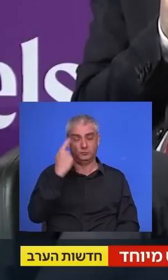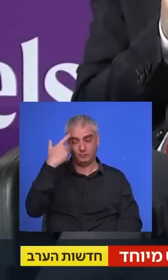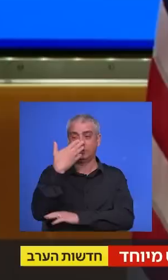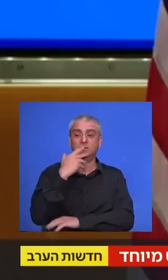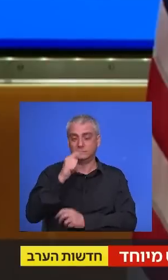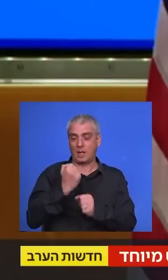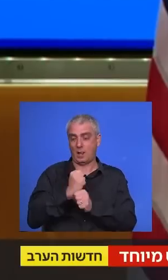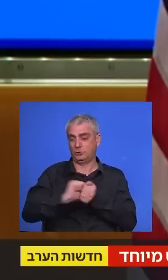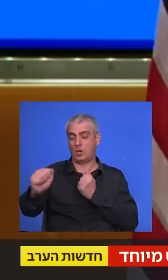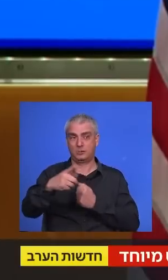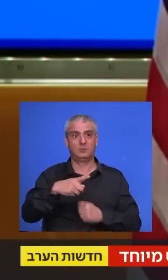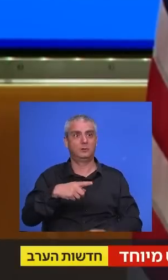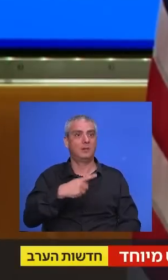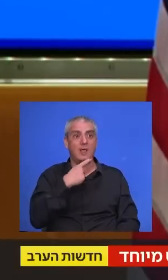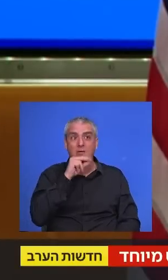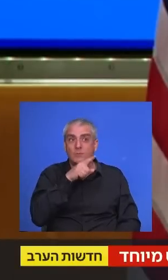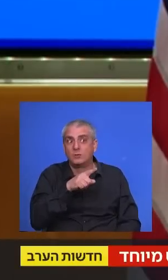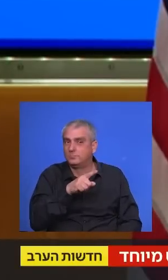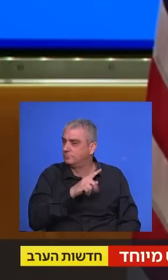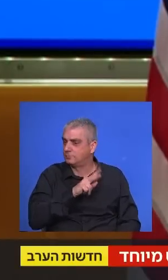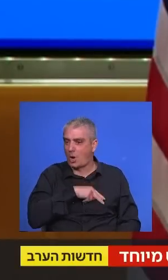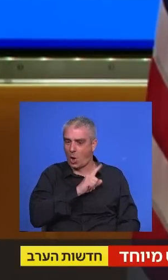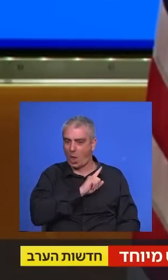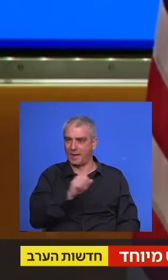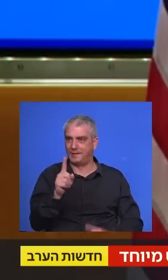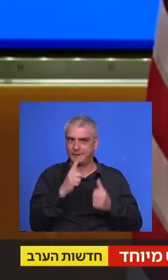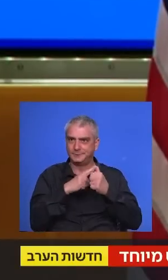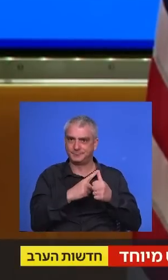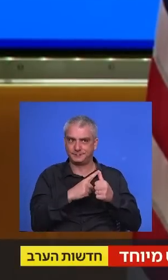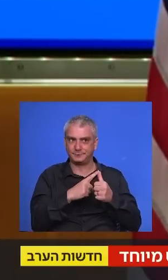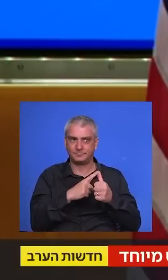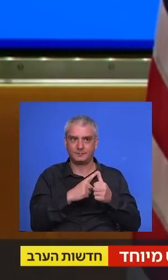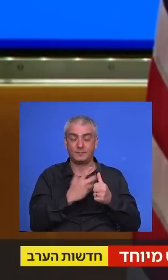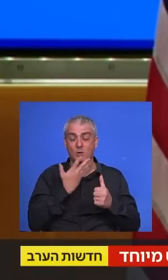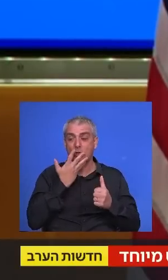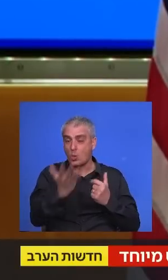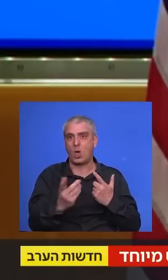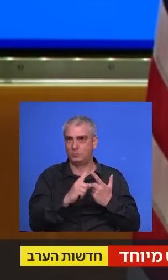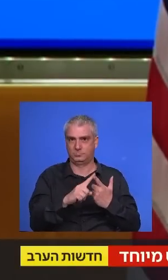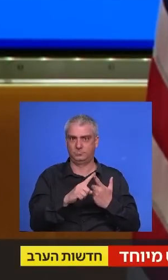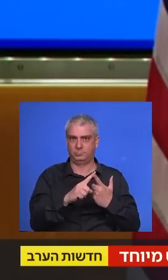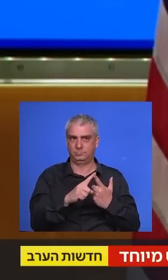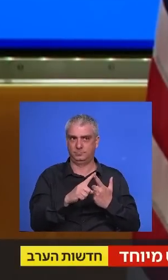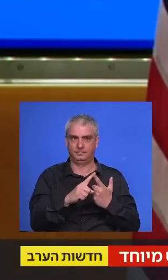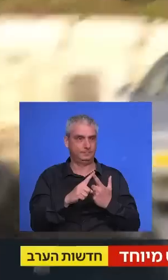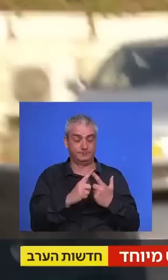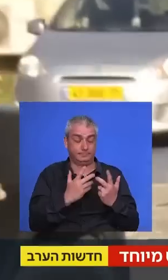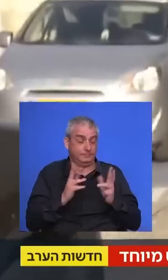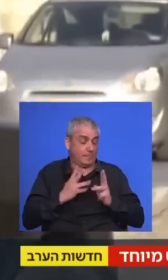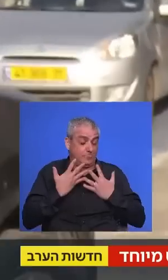צריכה לעשות את זה. These comments were irresponsible. They were repugnant. They were